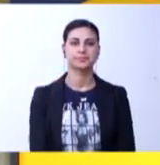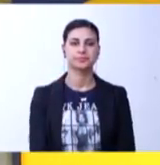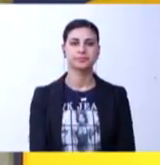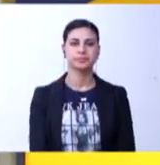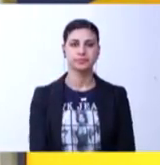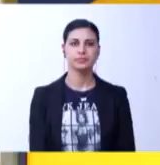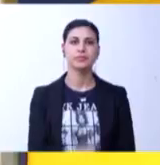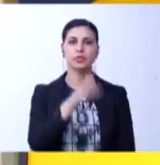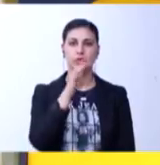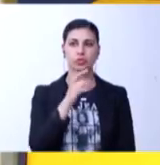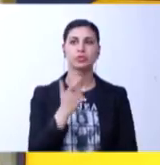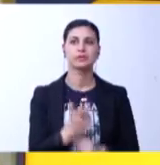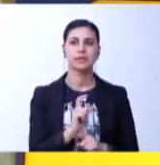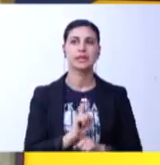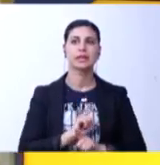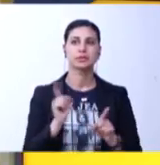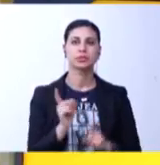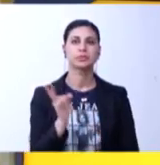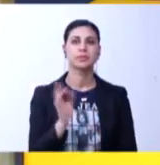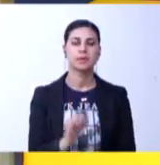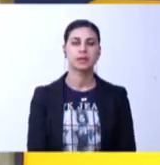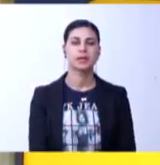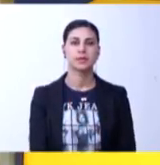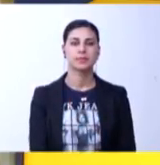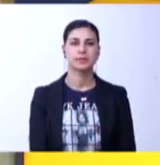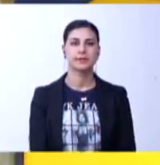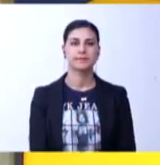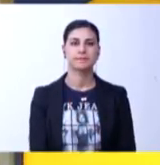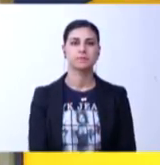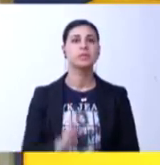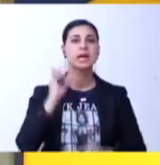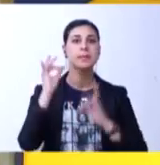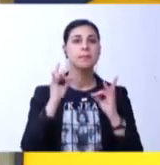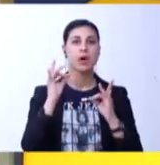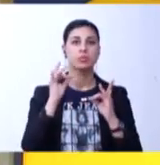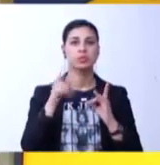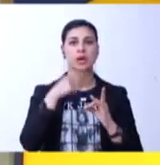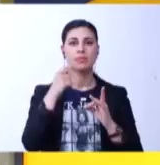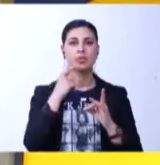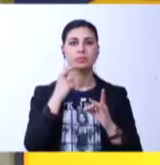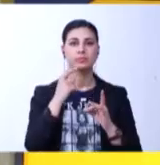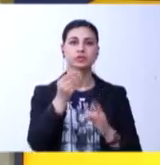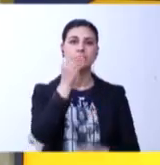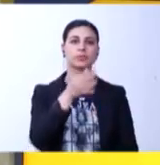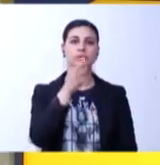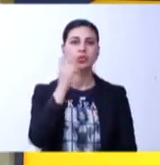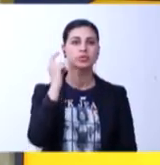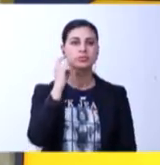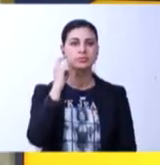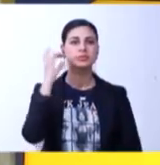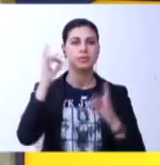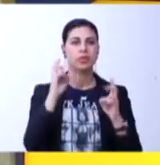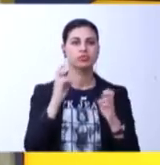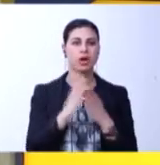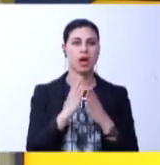მსვლელობისას განსაკუთრებით. მაგრამ ხმაური ჭამის დროს, ტკაცუნი, ხრჭიალი,